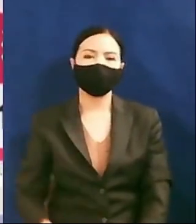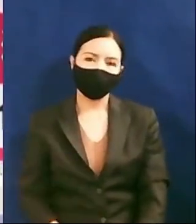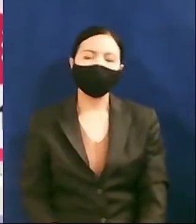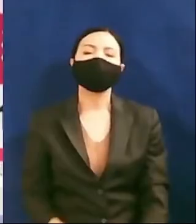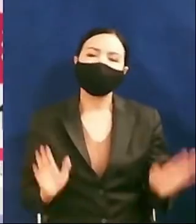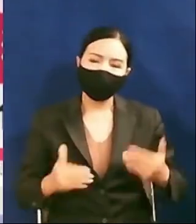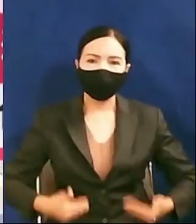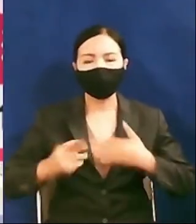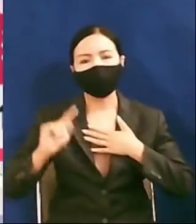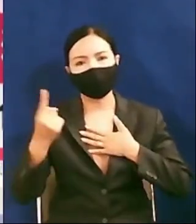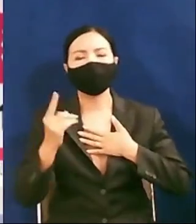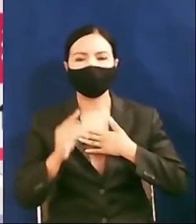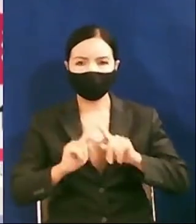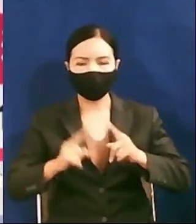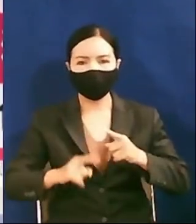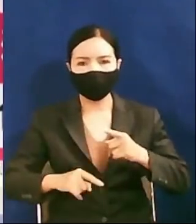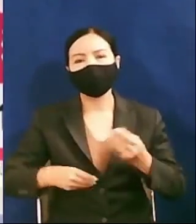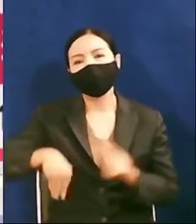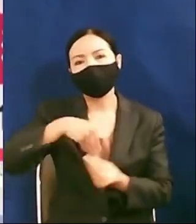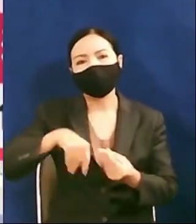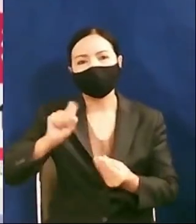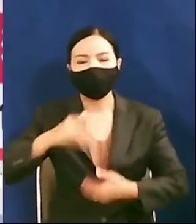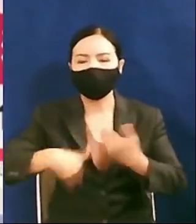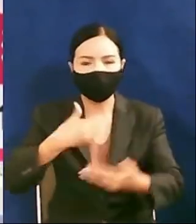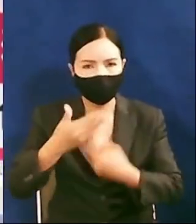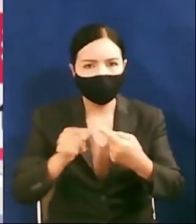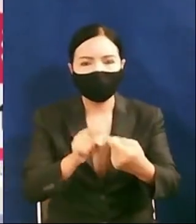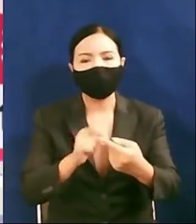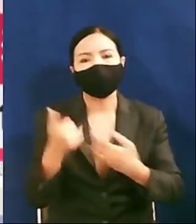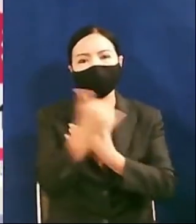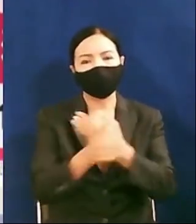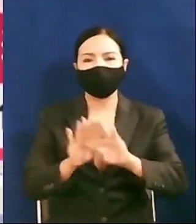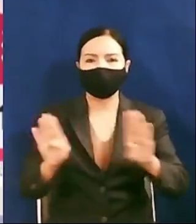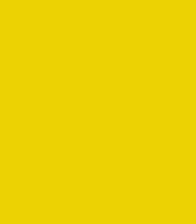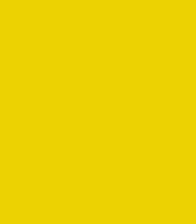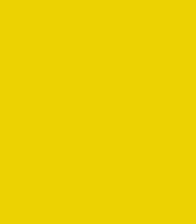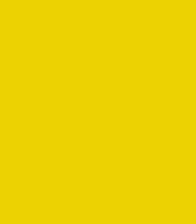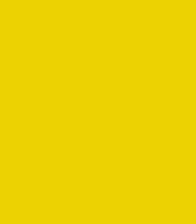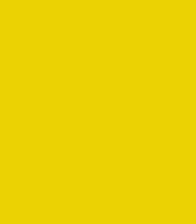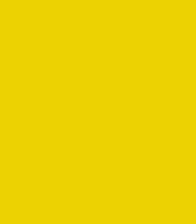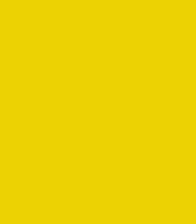ต่ก็สามารถที่จะขับเคลื่อนเศรษฐกิจนะครับดำเนินชีวิตไปได้เปิดประเทศได้ต่อไปครับ